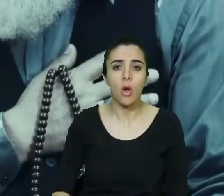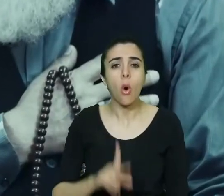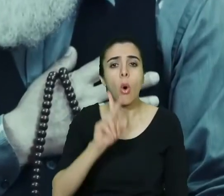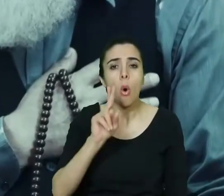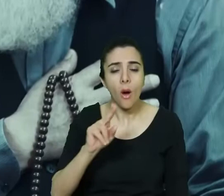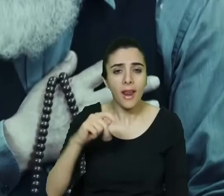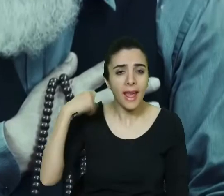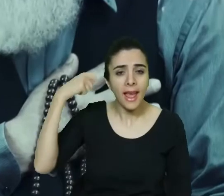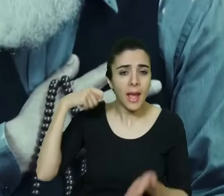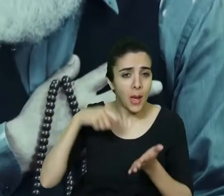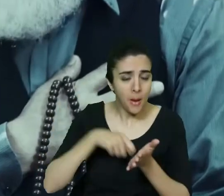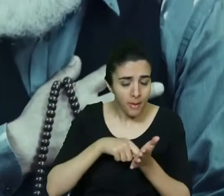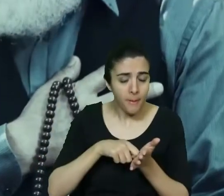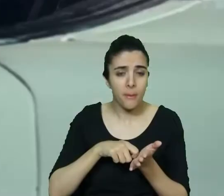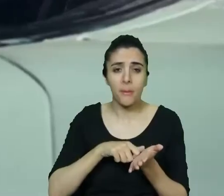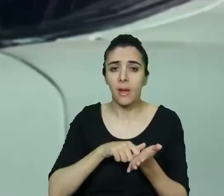12 imamlar,